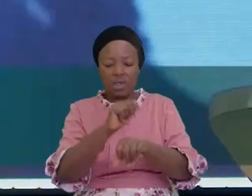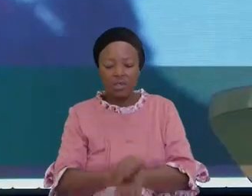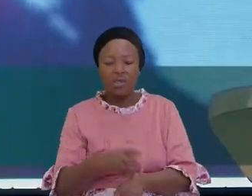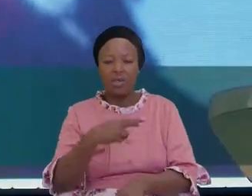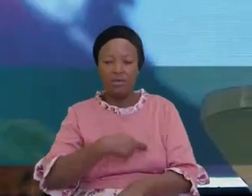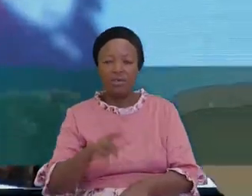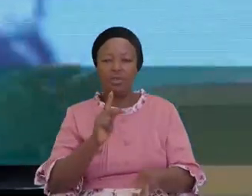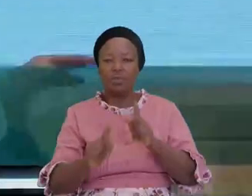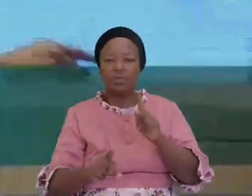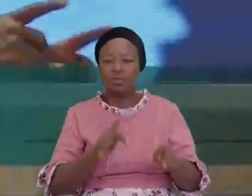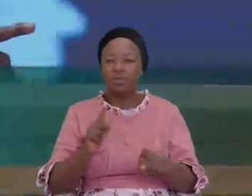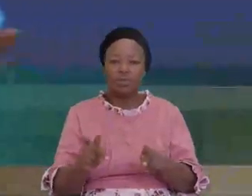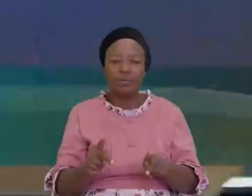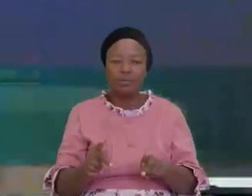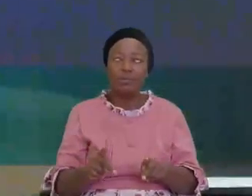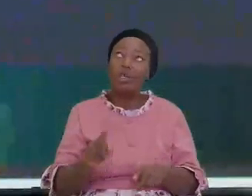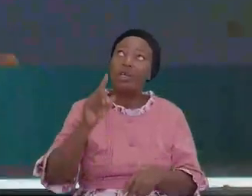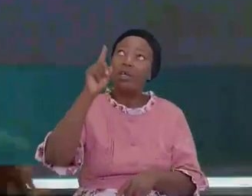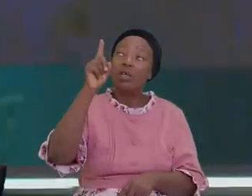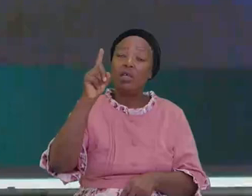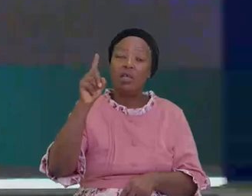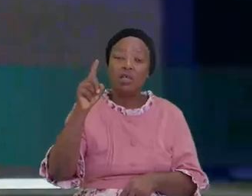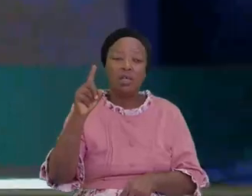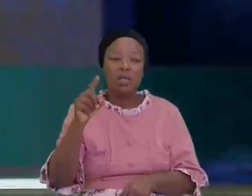religieux traditionnalistes.